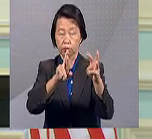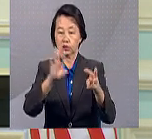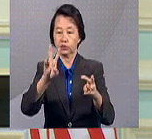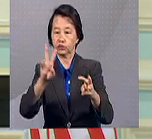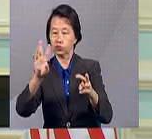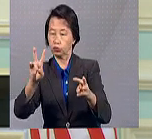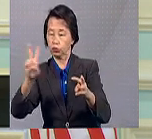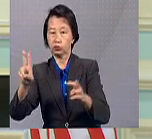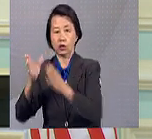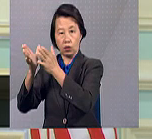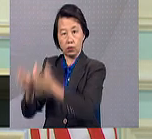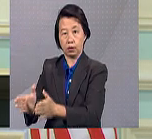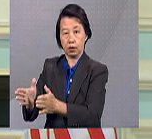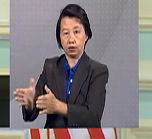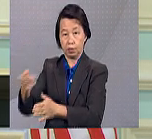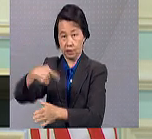16,772 anggota.